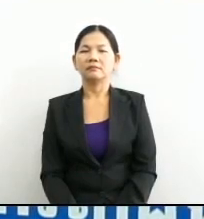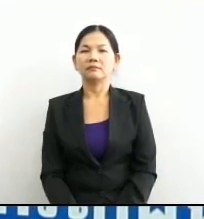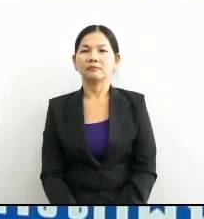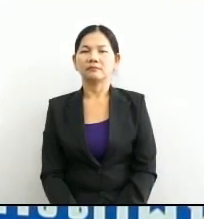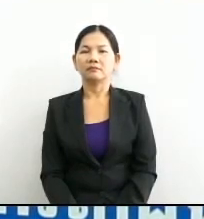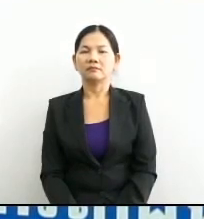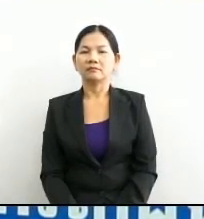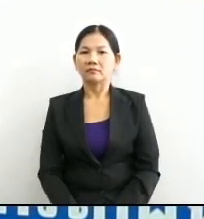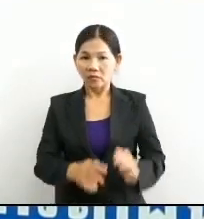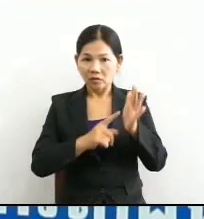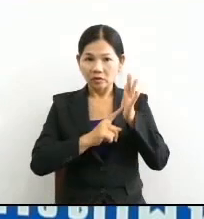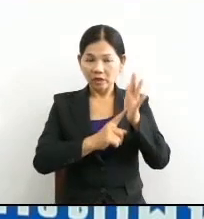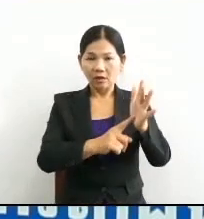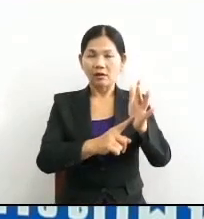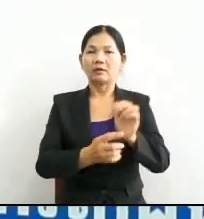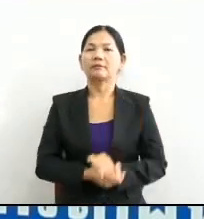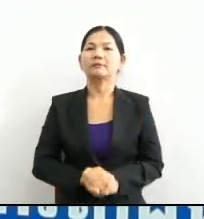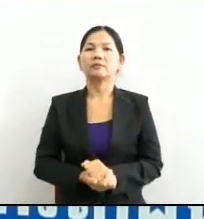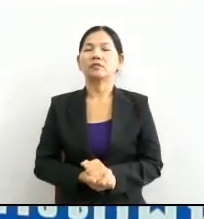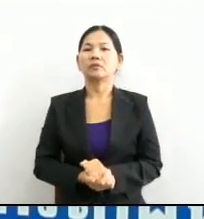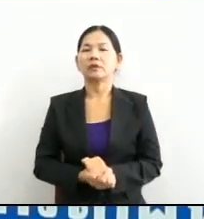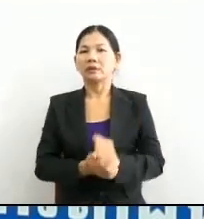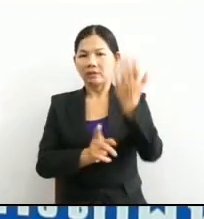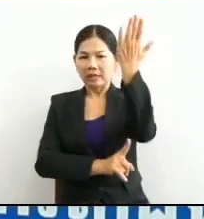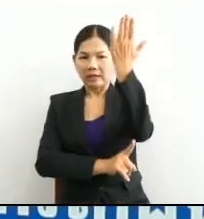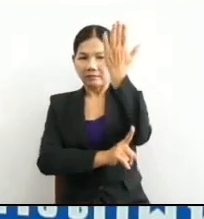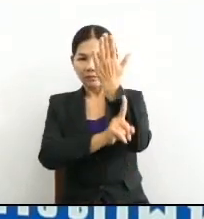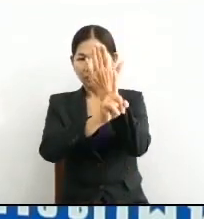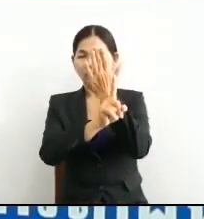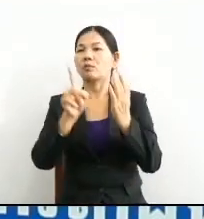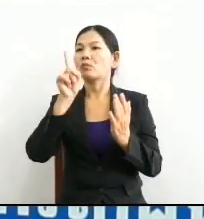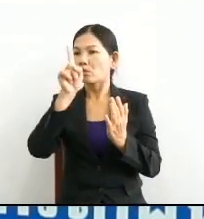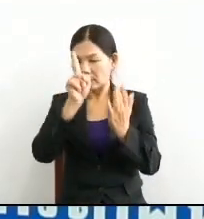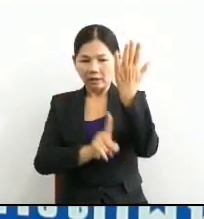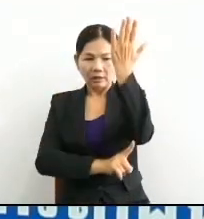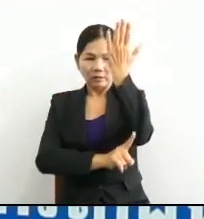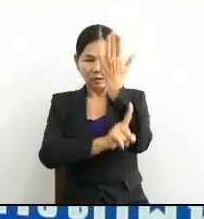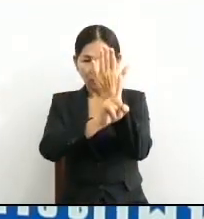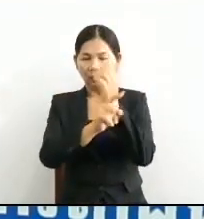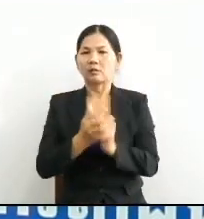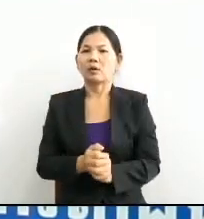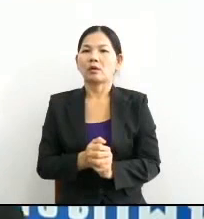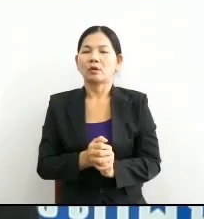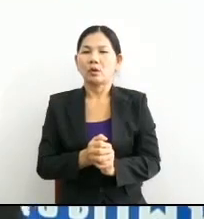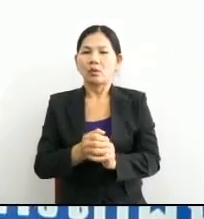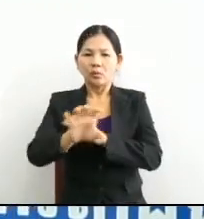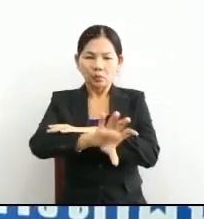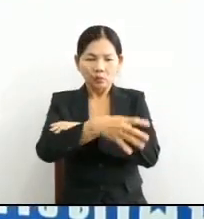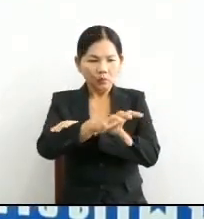lấy nó khổ thì hò đàm chơ môi nè đàm chơ môi sao lại ta cỏ thằng